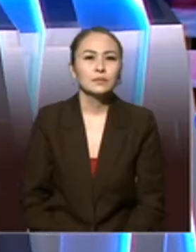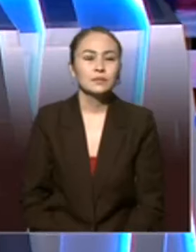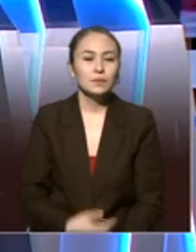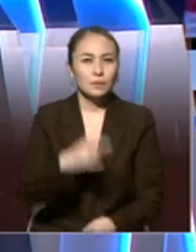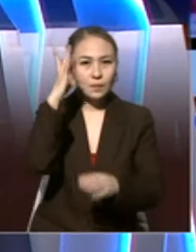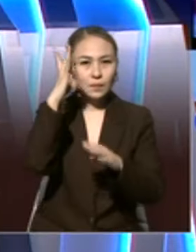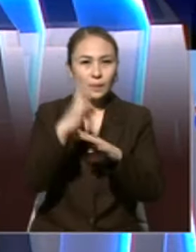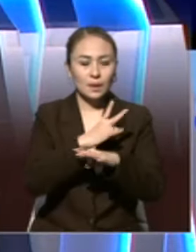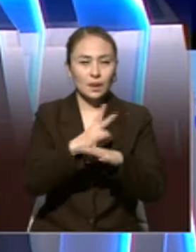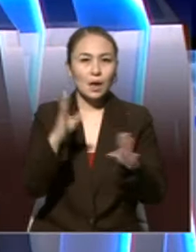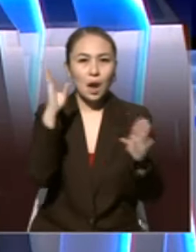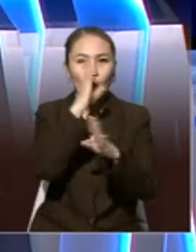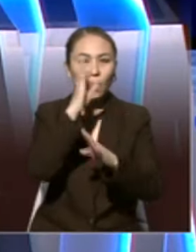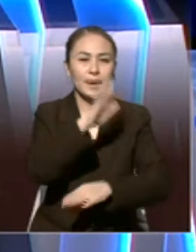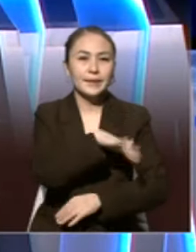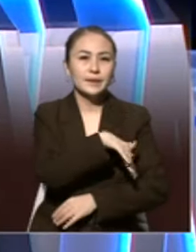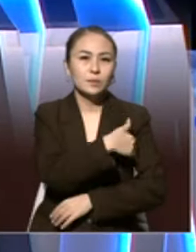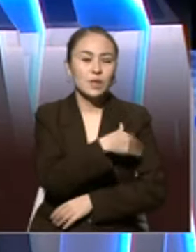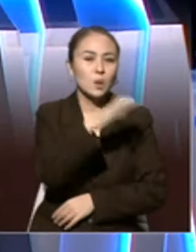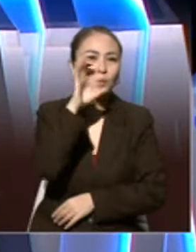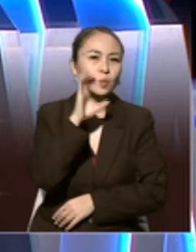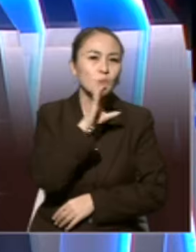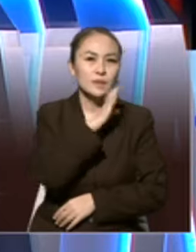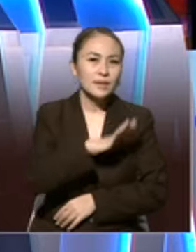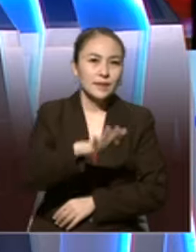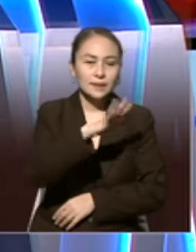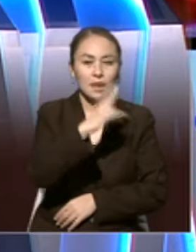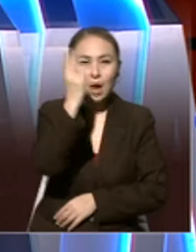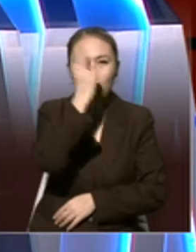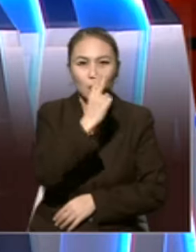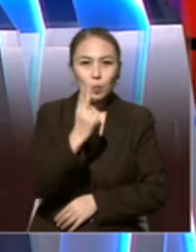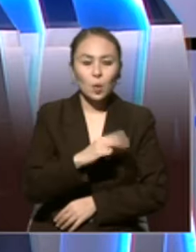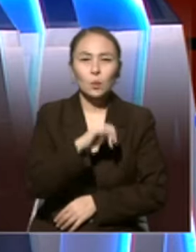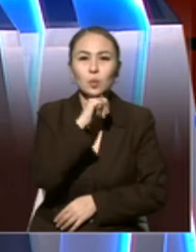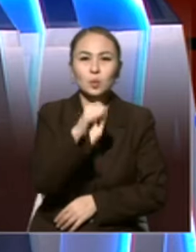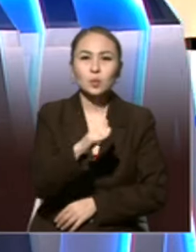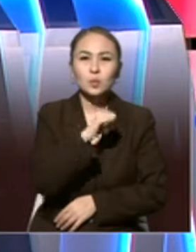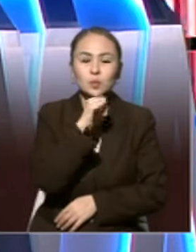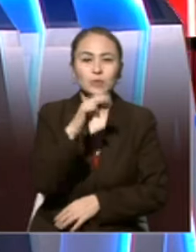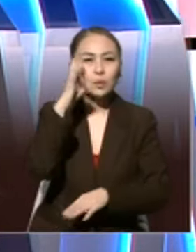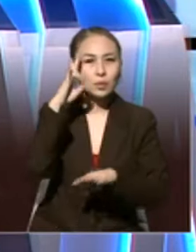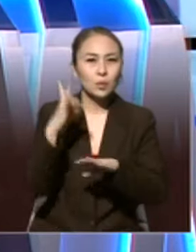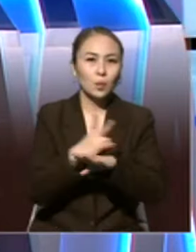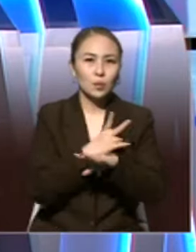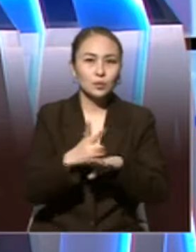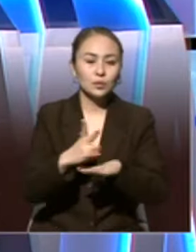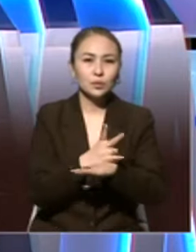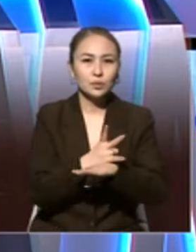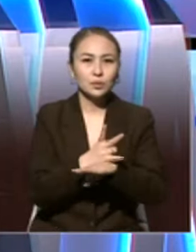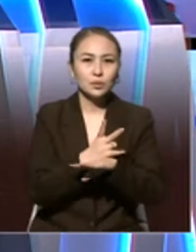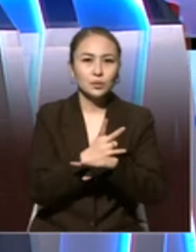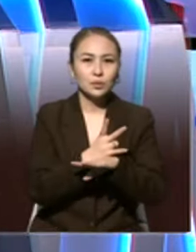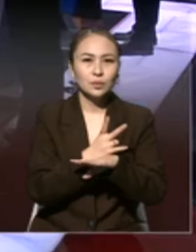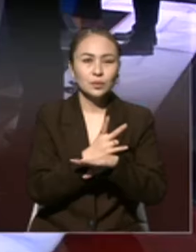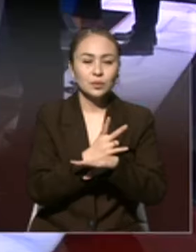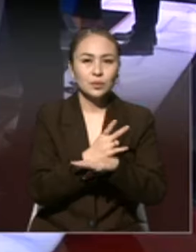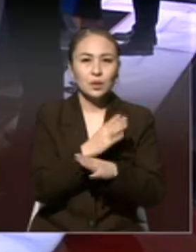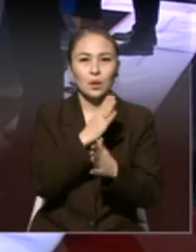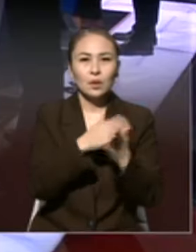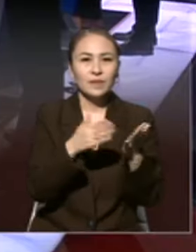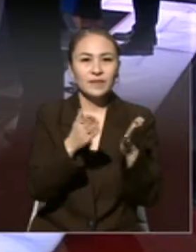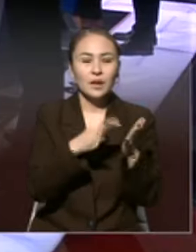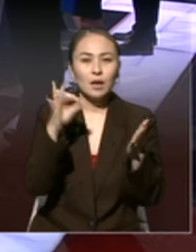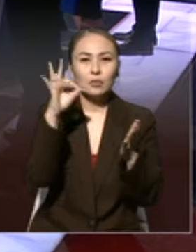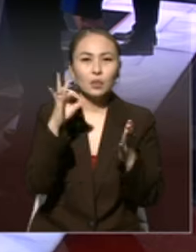ауа райы температурасы солтүстік Қазақстан, Ақмола, Қостанай өңірлерінде түнде нөлден төмен түсуі